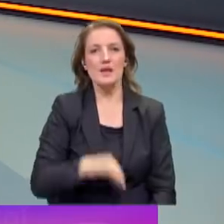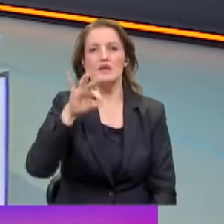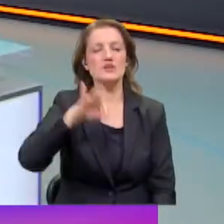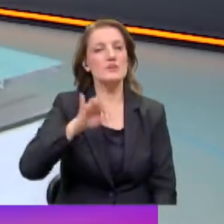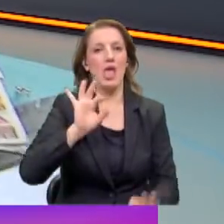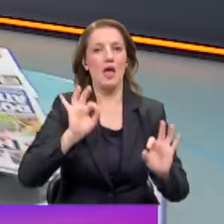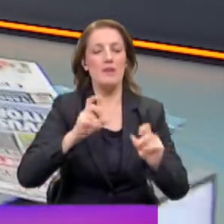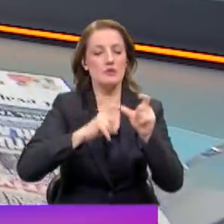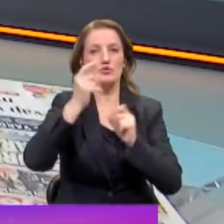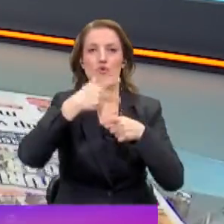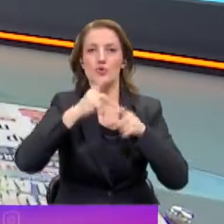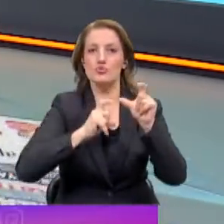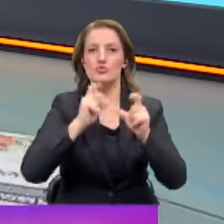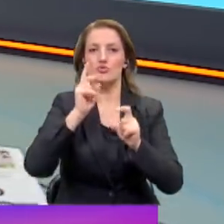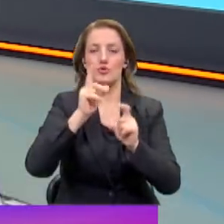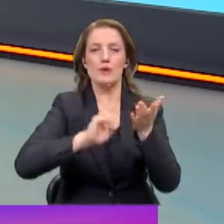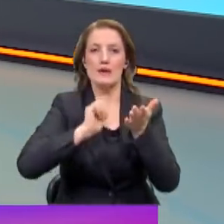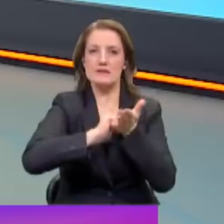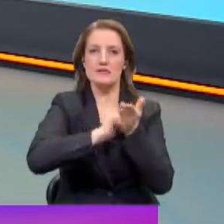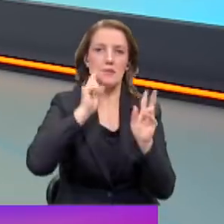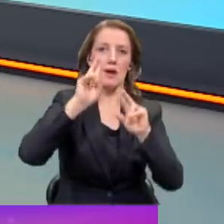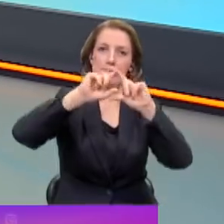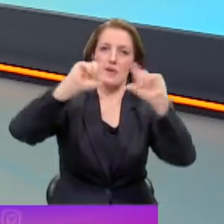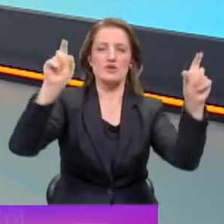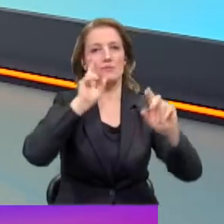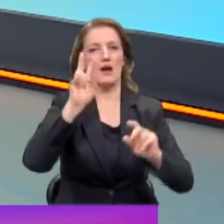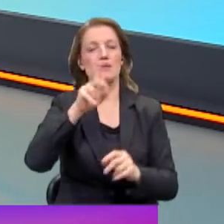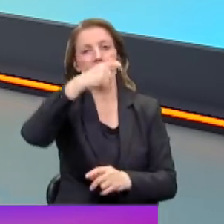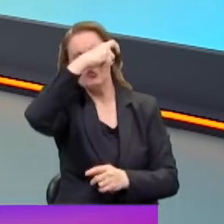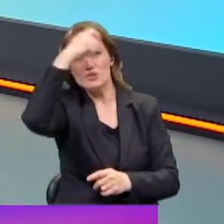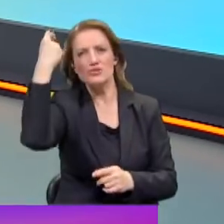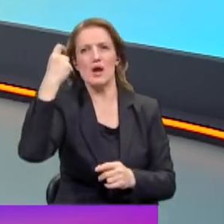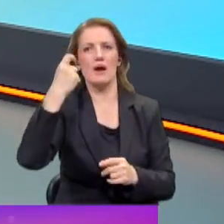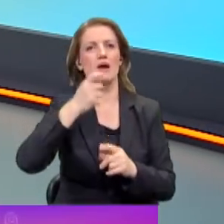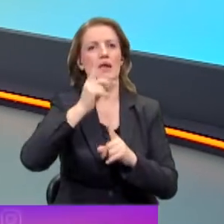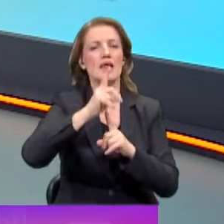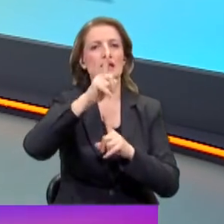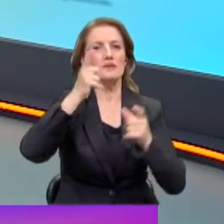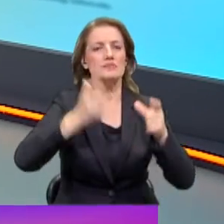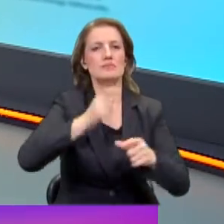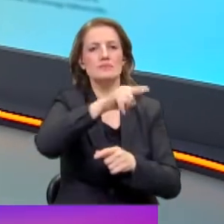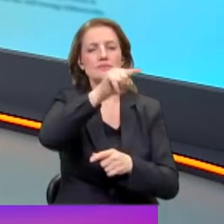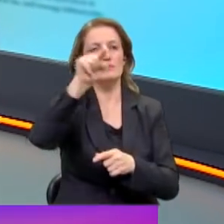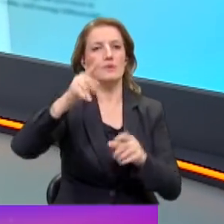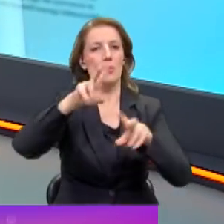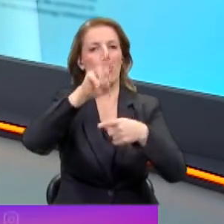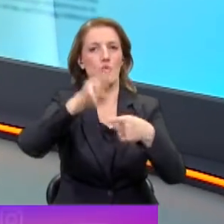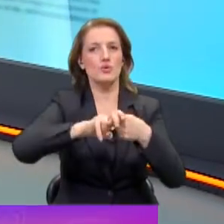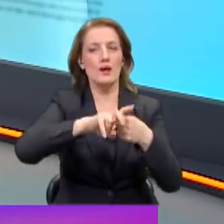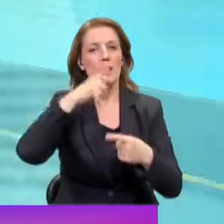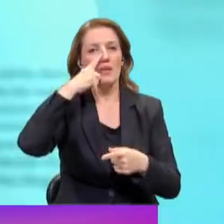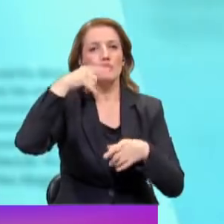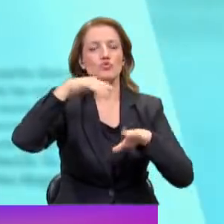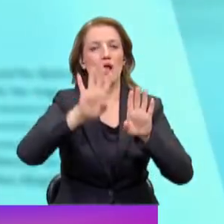Şimdi hemen bir Sözcü gazetesi diyelim. Sözcü gazetesinin manşeti: sıcak illerde oturanlara doğal gazı geliyor.